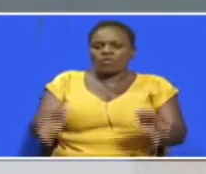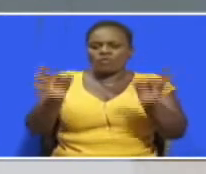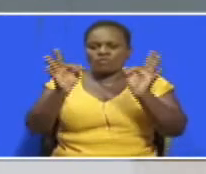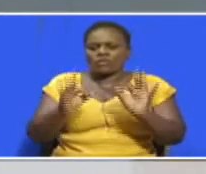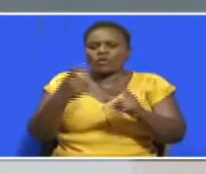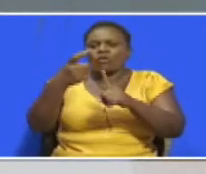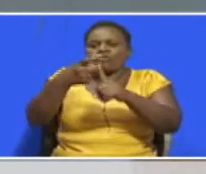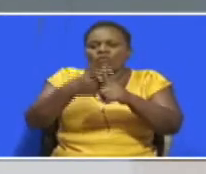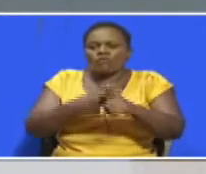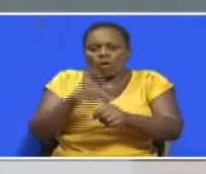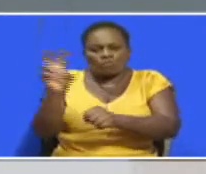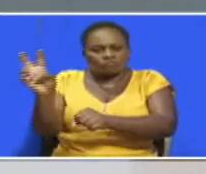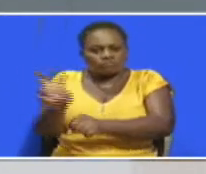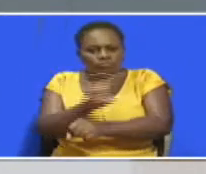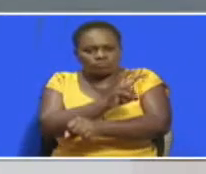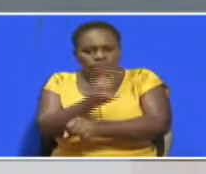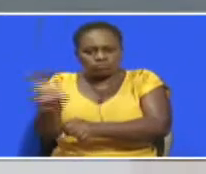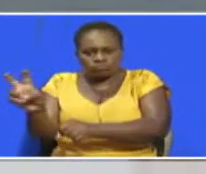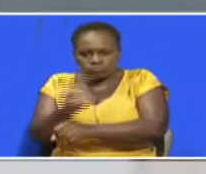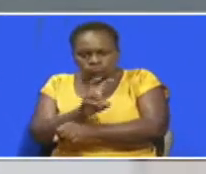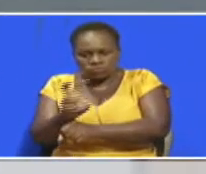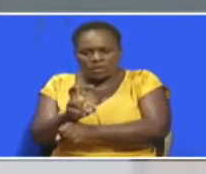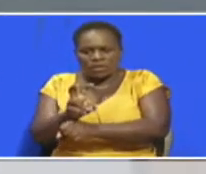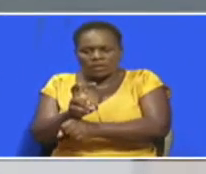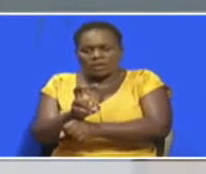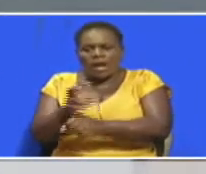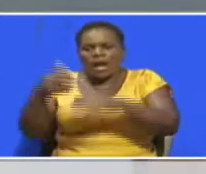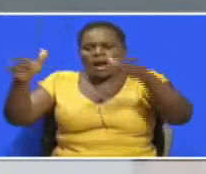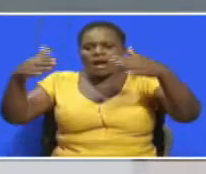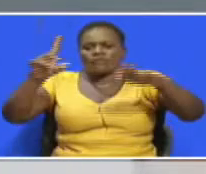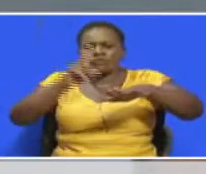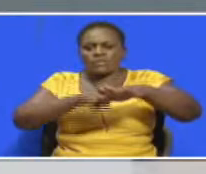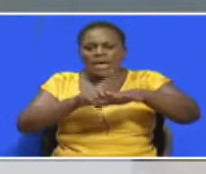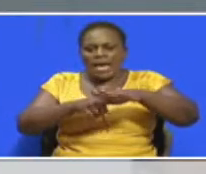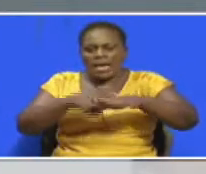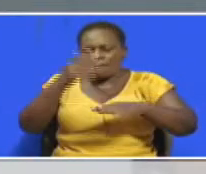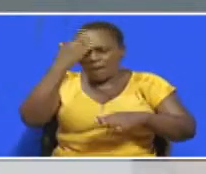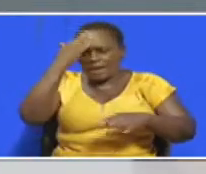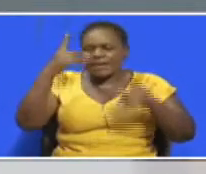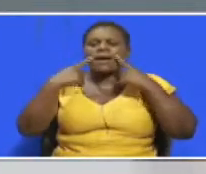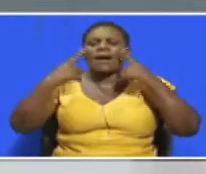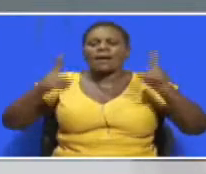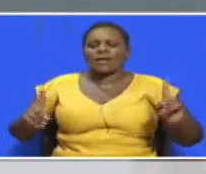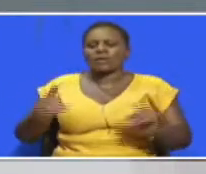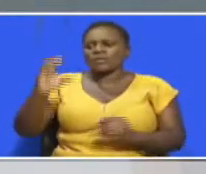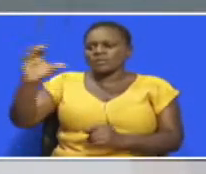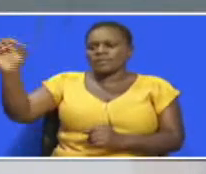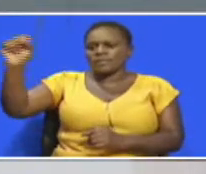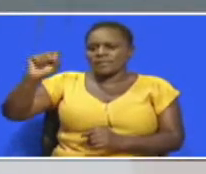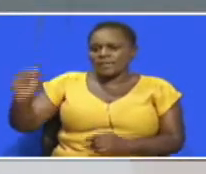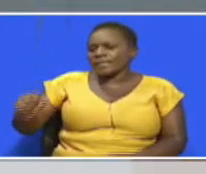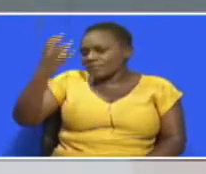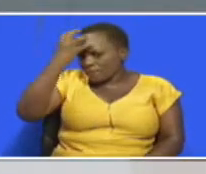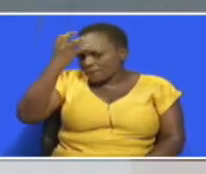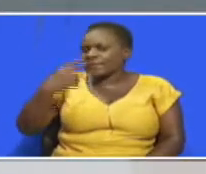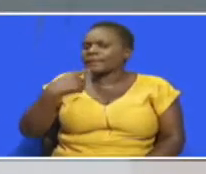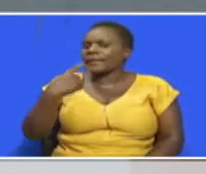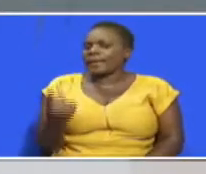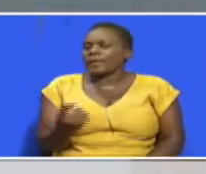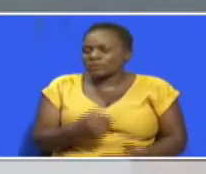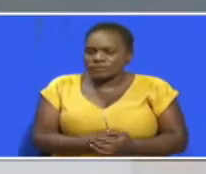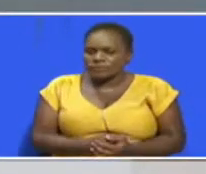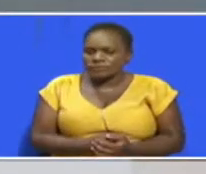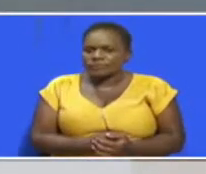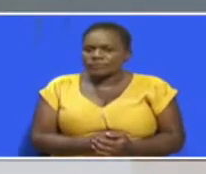walikuwa wametoka kupiga doria kwa mujibu wa amri ya kafyu iliyotangazwa Jumatano juma hili na waziri wa usalama wa ndani Daktari Fred